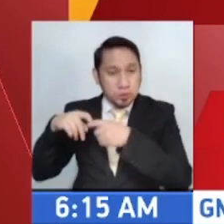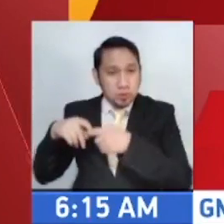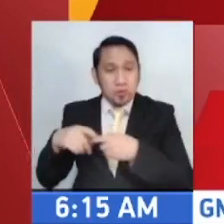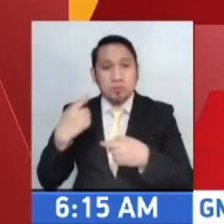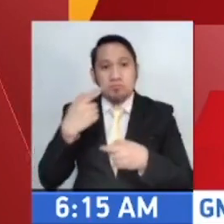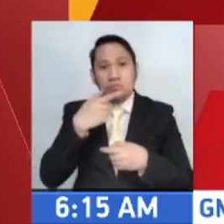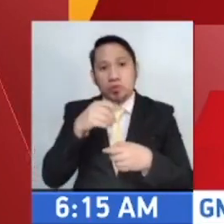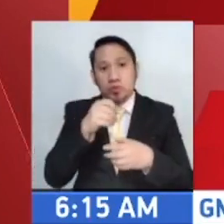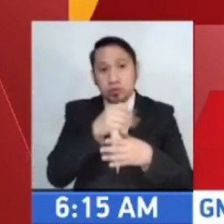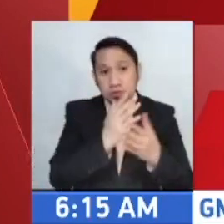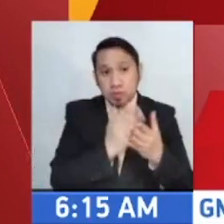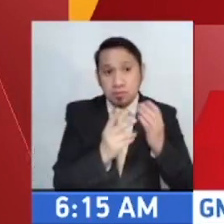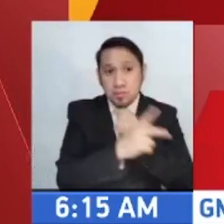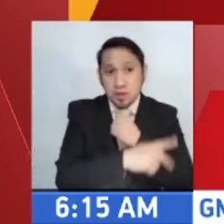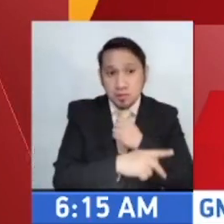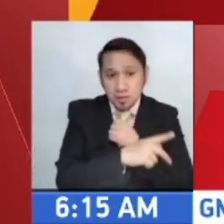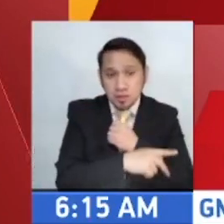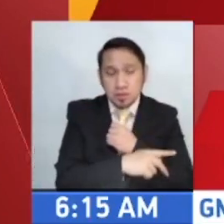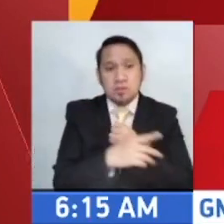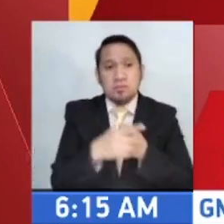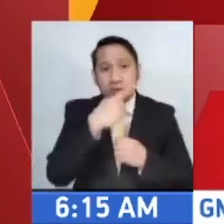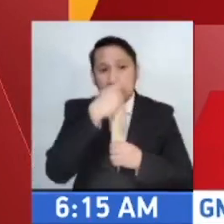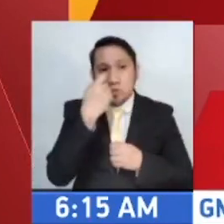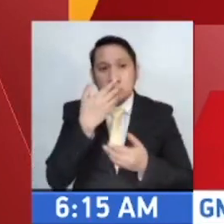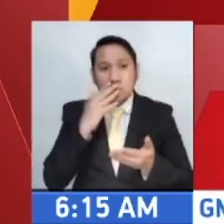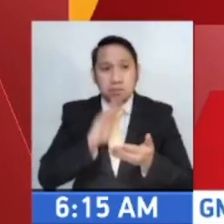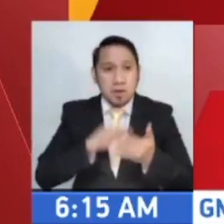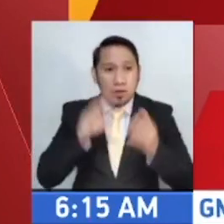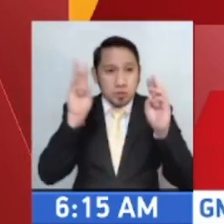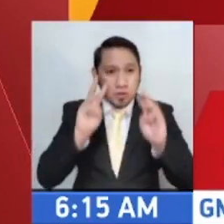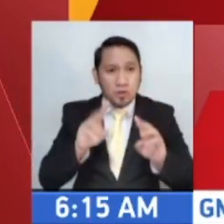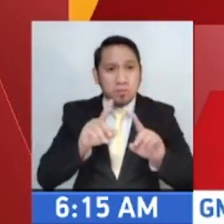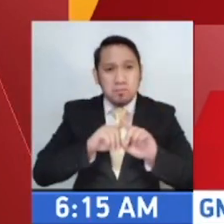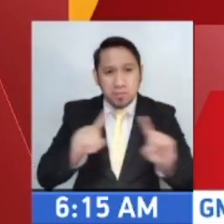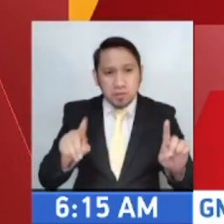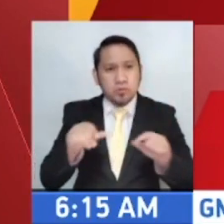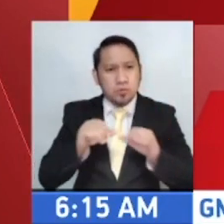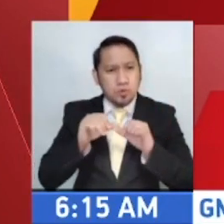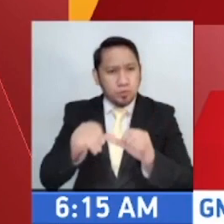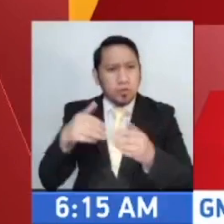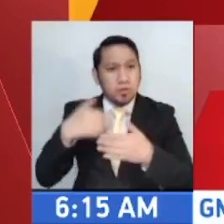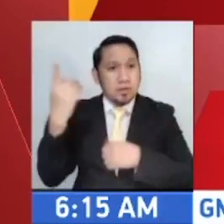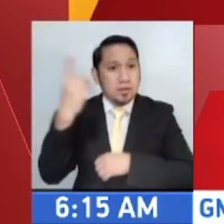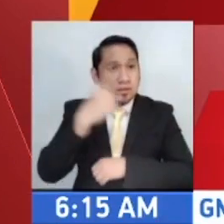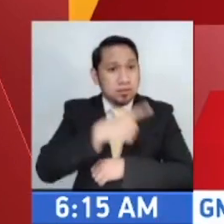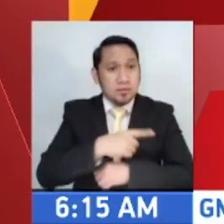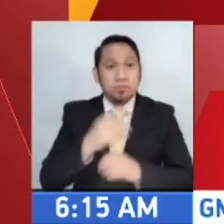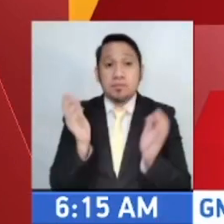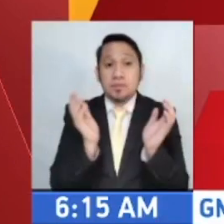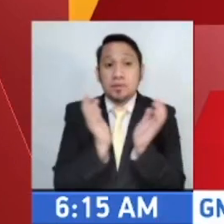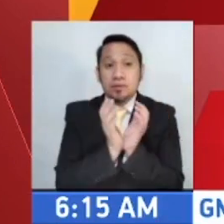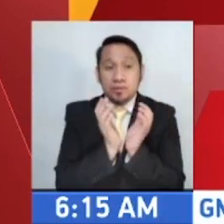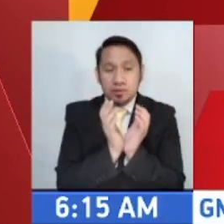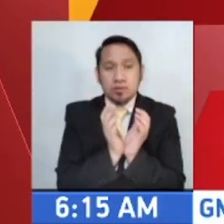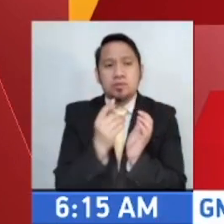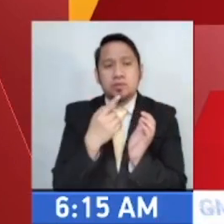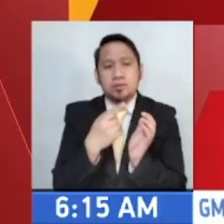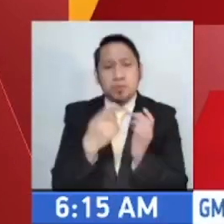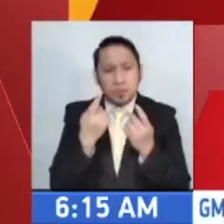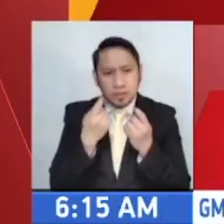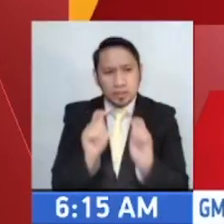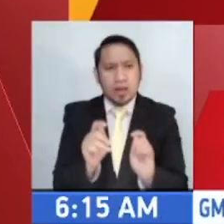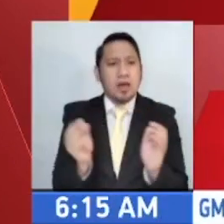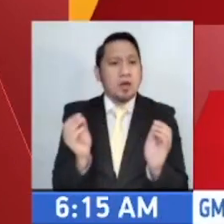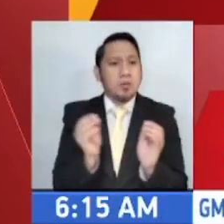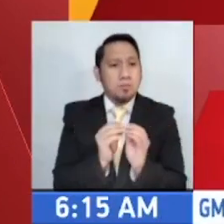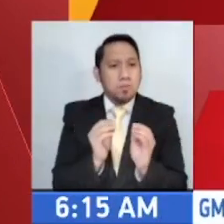itutuloy raw ito sa mga susunod na araw. Ayon sa DSWD, sinusubukan nilang mas mapabilis ang distribusyon ng